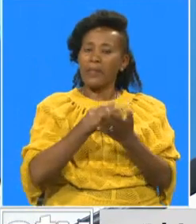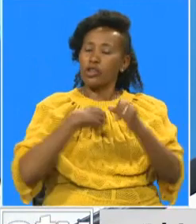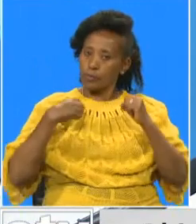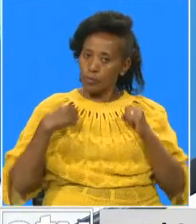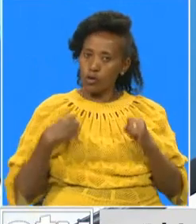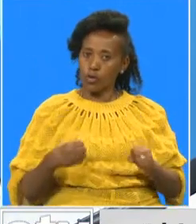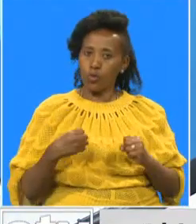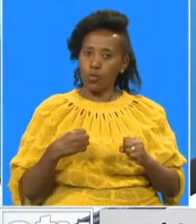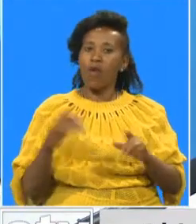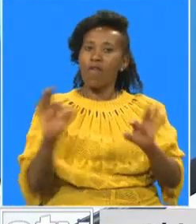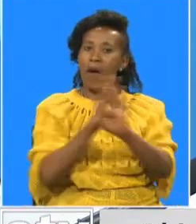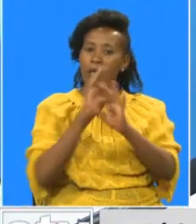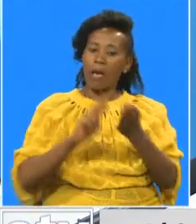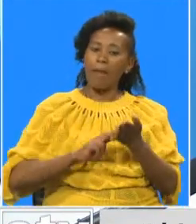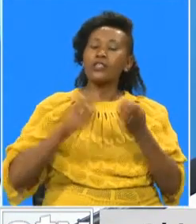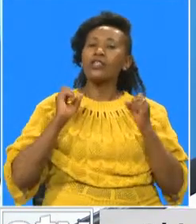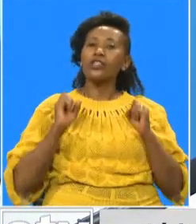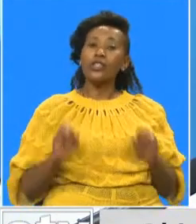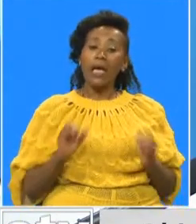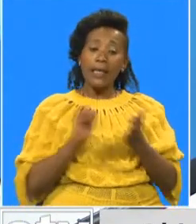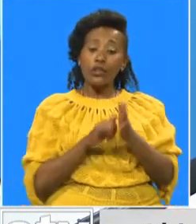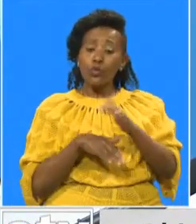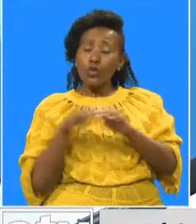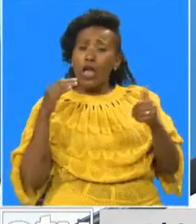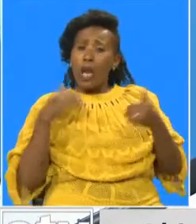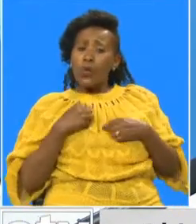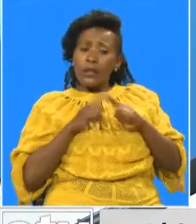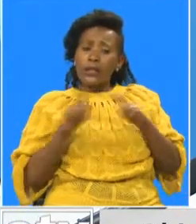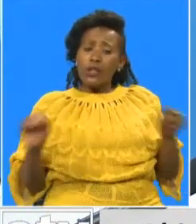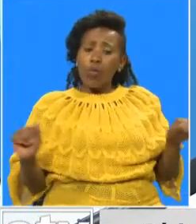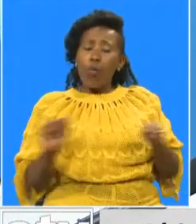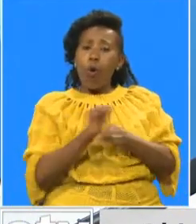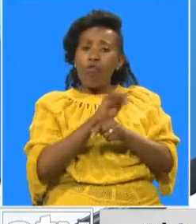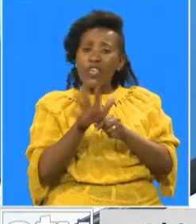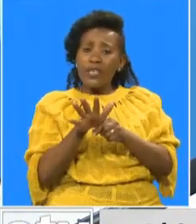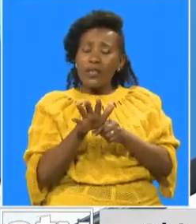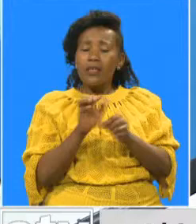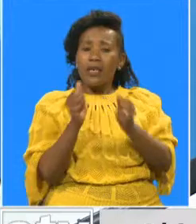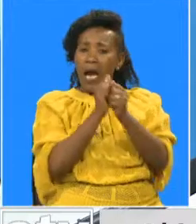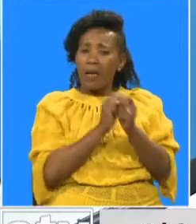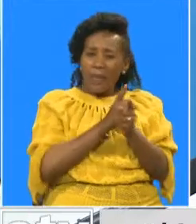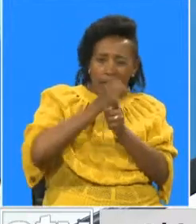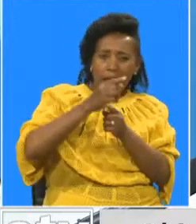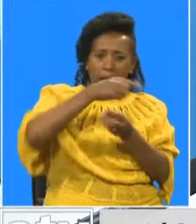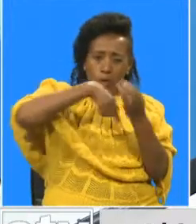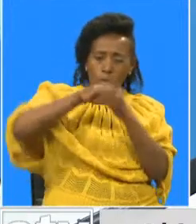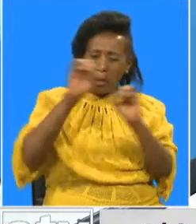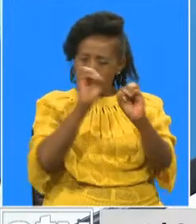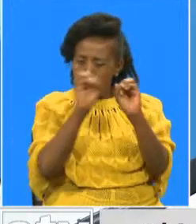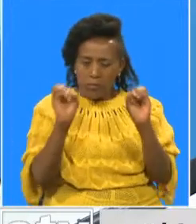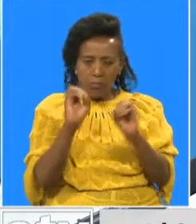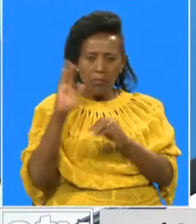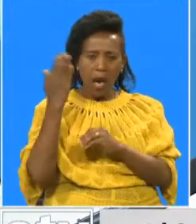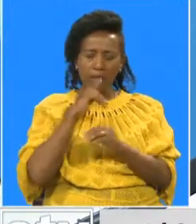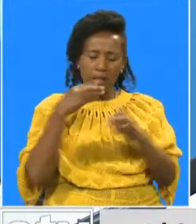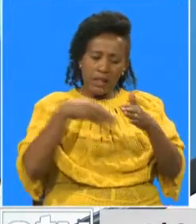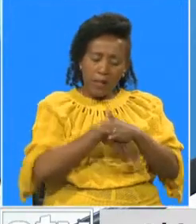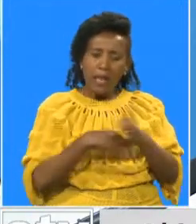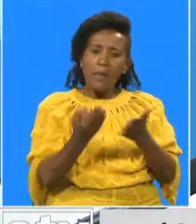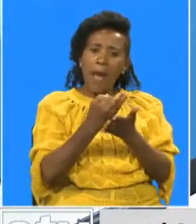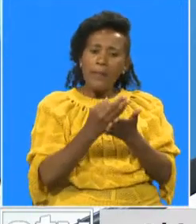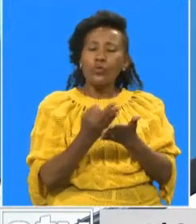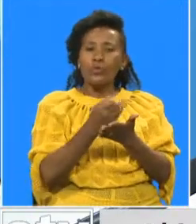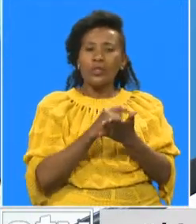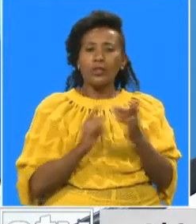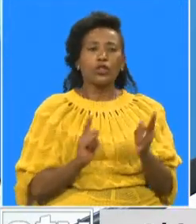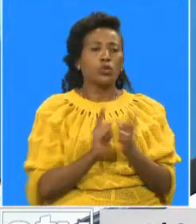የሚችሉ ኩባንያዎችን ማንሳት እንችላለን። ከዚሁ ውጭ ያሉት ግን ከኮቪድ ጋር በቀጥታም ይሁን በተዘዋዋሪ ምንም አይነት ግብአት የሚያመርቱት